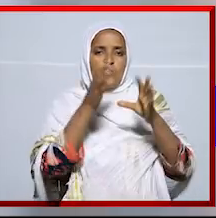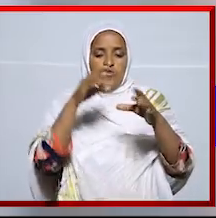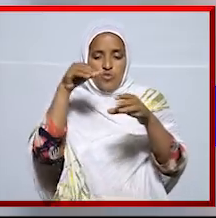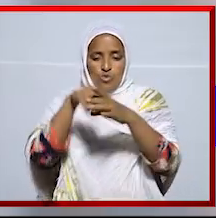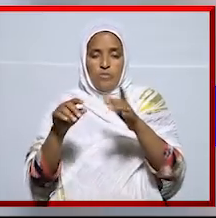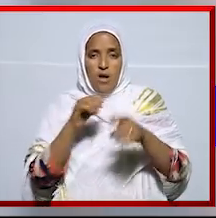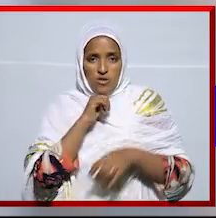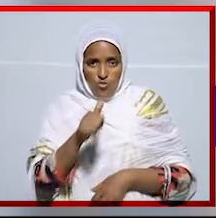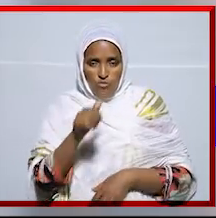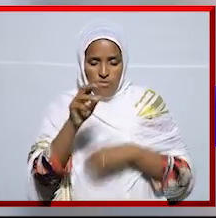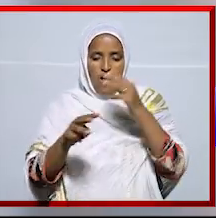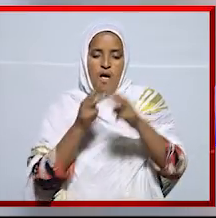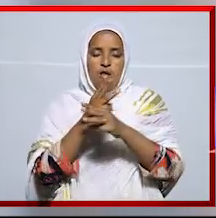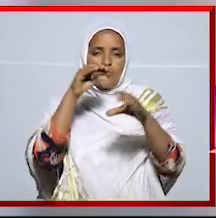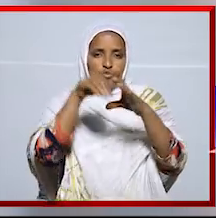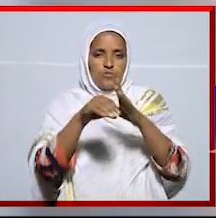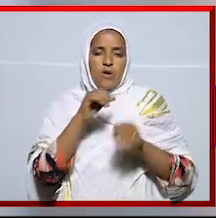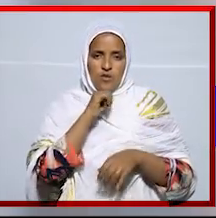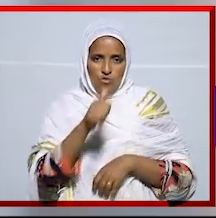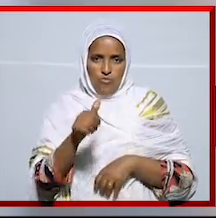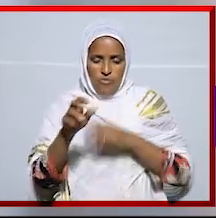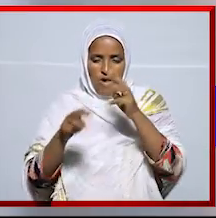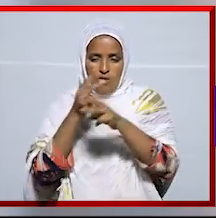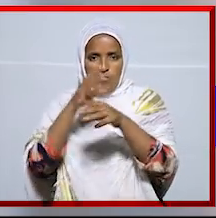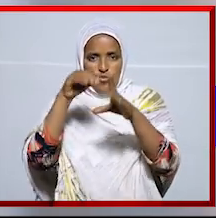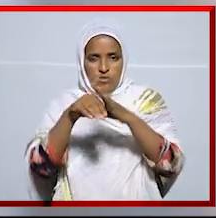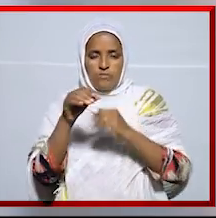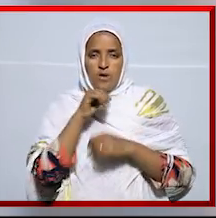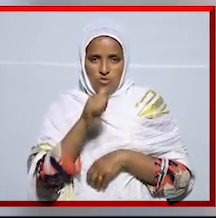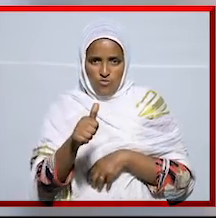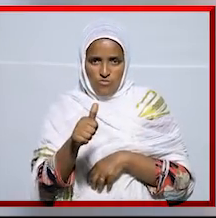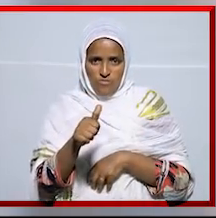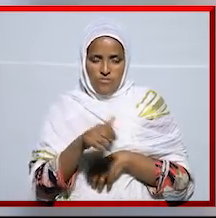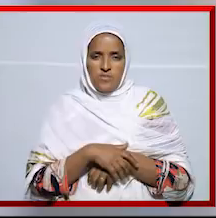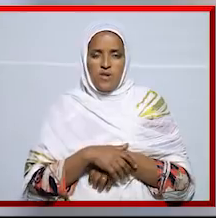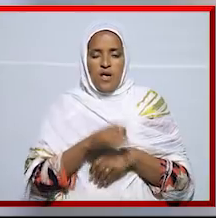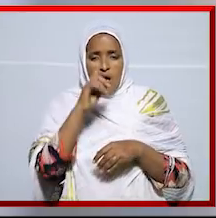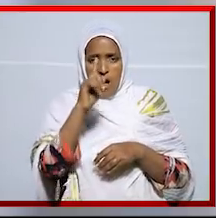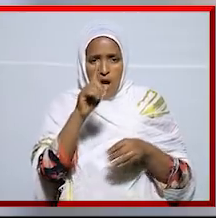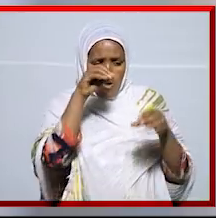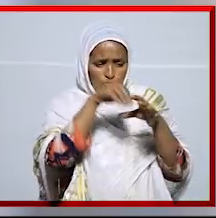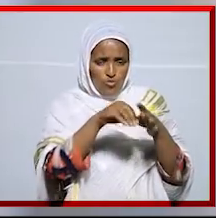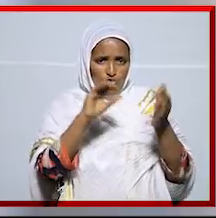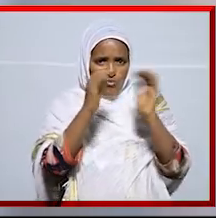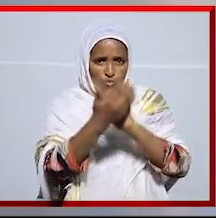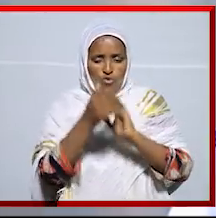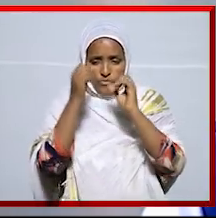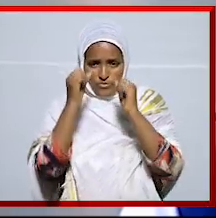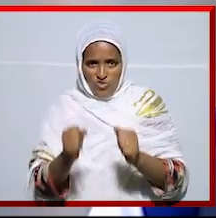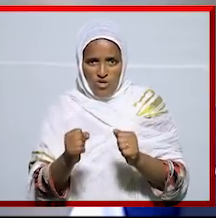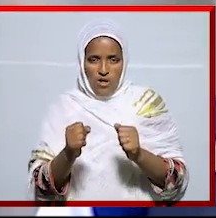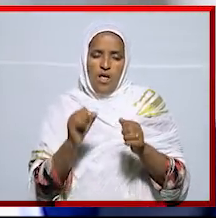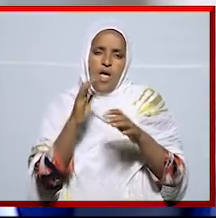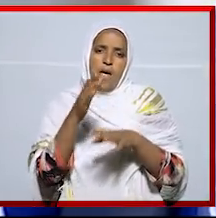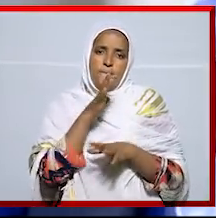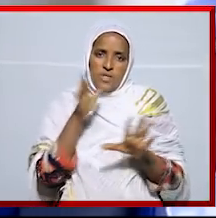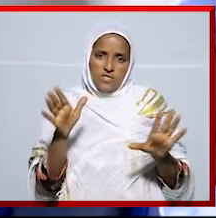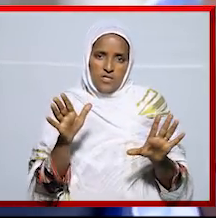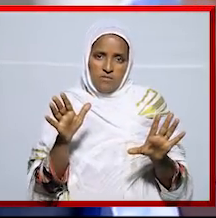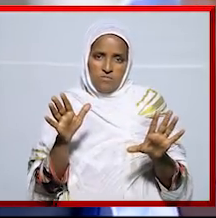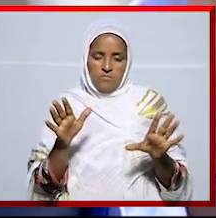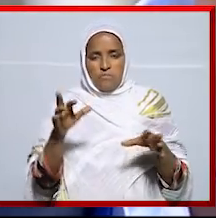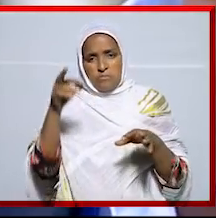ሙሉ ለሙሉ መንፈሳዊ ውስጥም አይደለሁም፣ ዓለም ውስጥ አይደለሁም፣ ዓለማዊ ውስጥ አይደለሁም። አንድ ውስጥ ብቻ መሆን